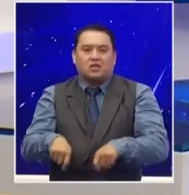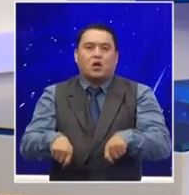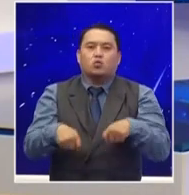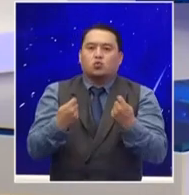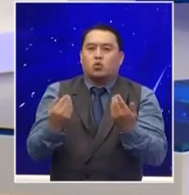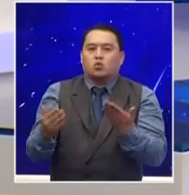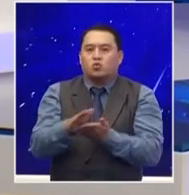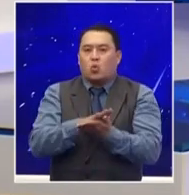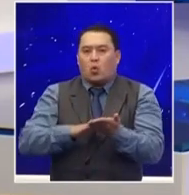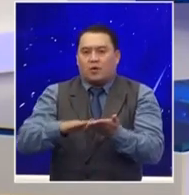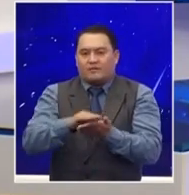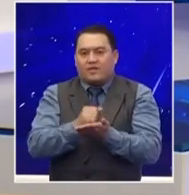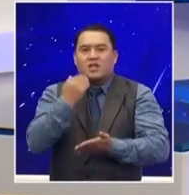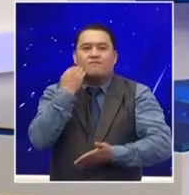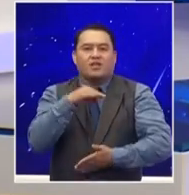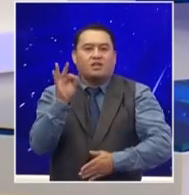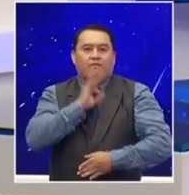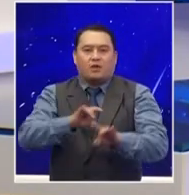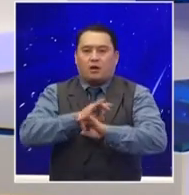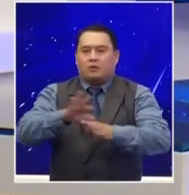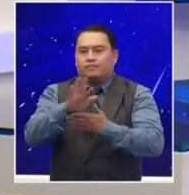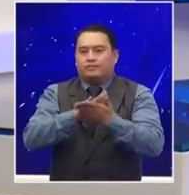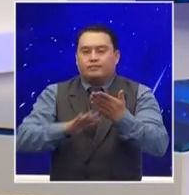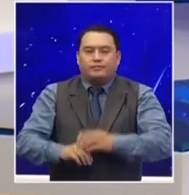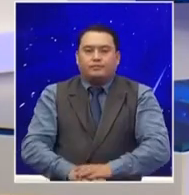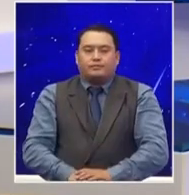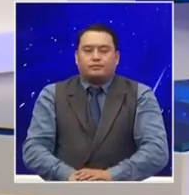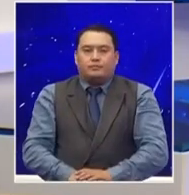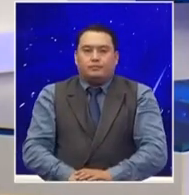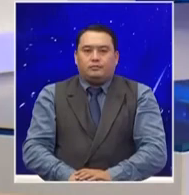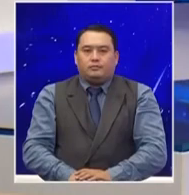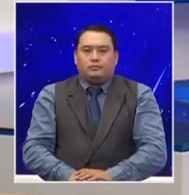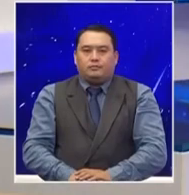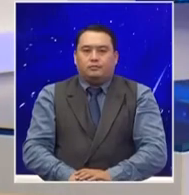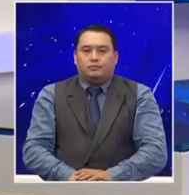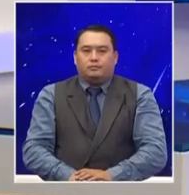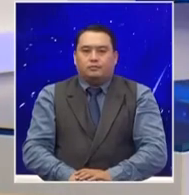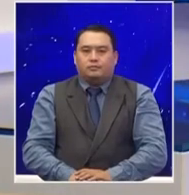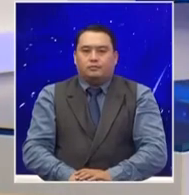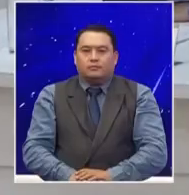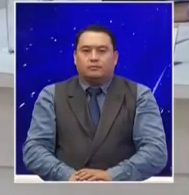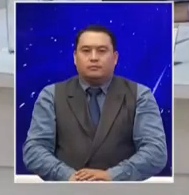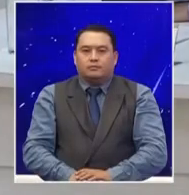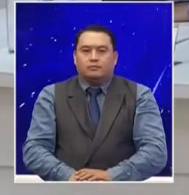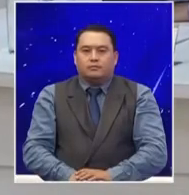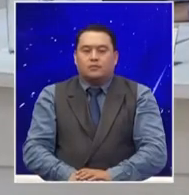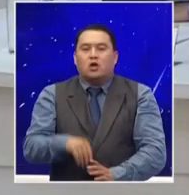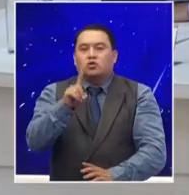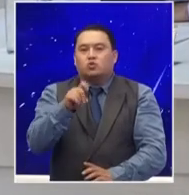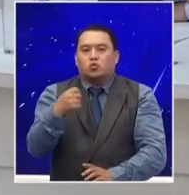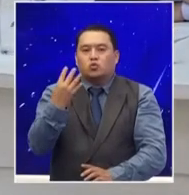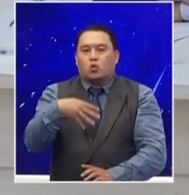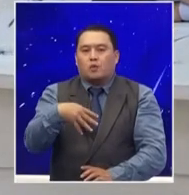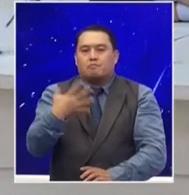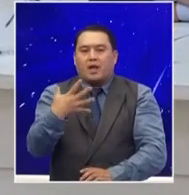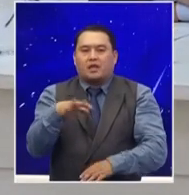правонарушений к нулю. Об эффекте применяемых проектов расскажет наш корреспондент Назгуль Бошан. 145